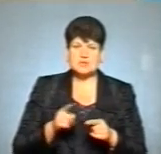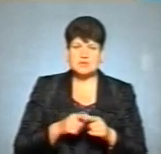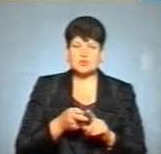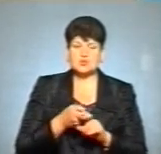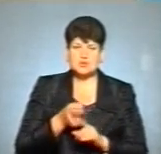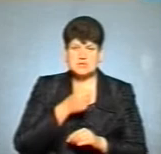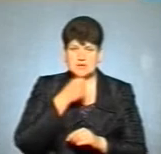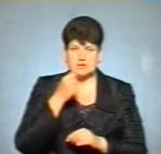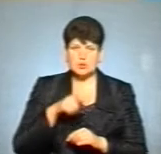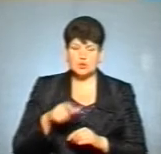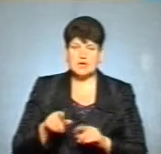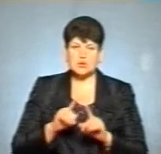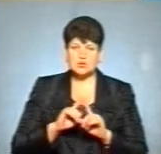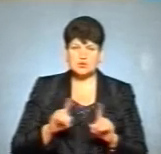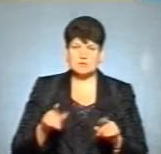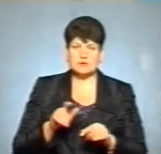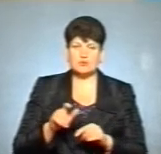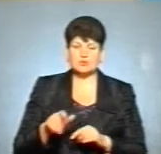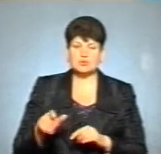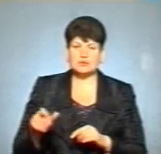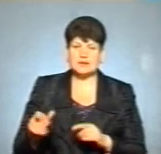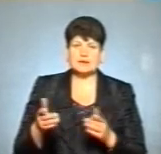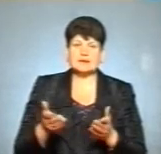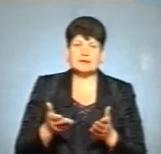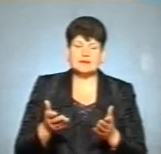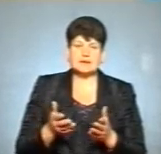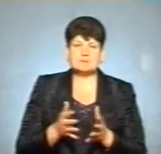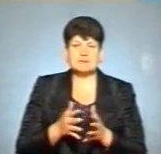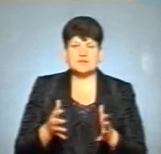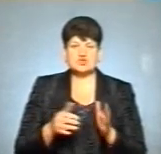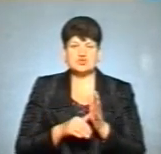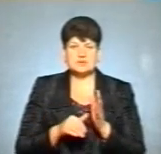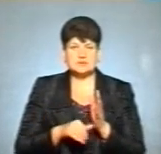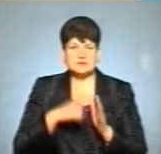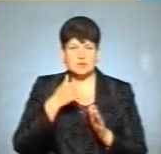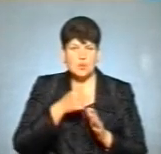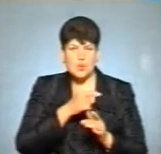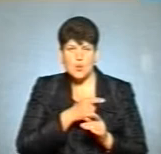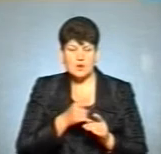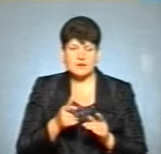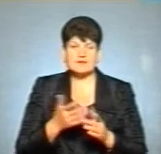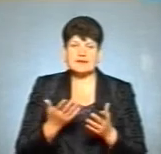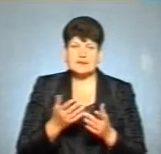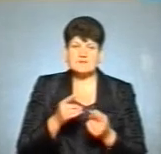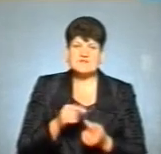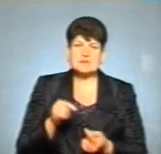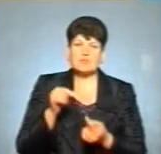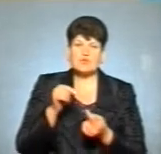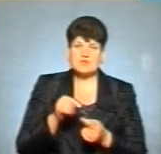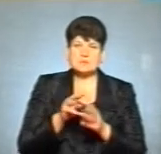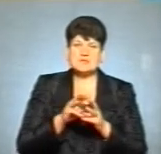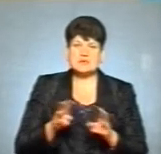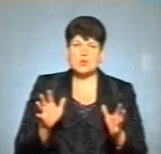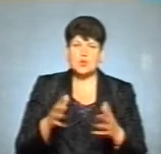старшого покоління, особливо людям, які там за 60, умовно кажучи, яким, відповідно, Міністерство охорони